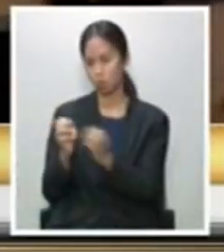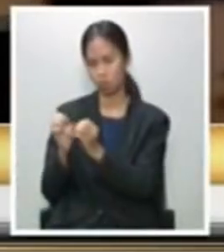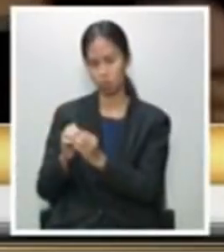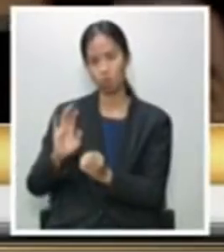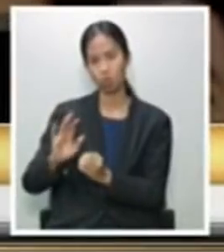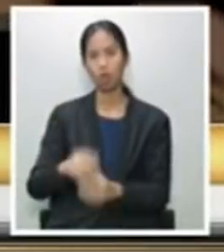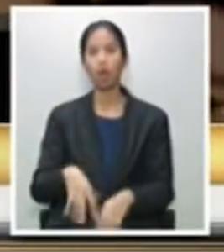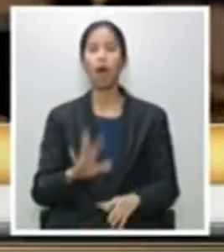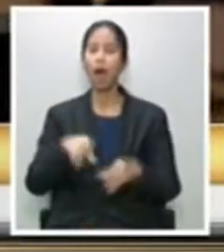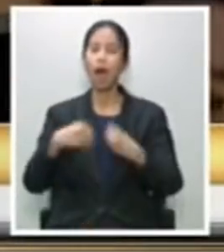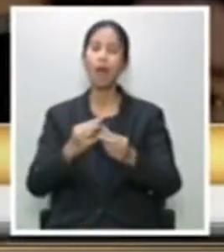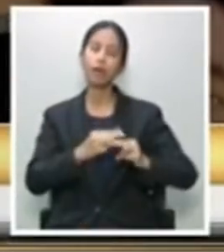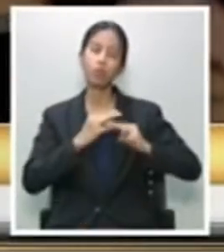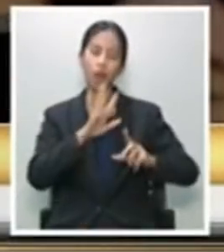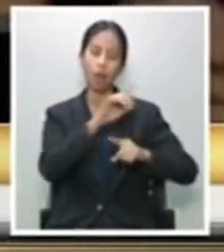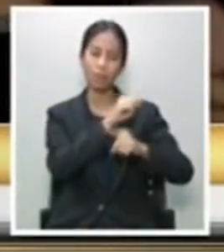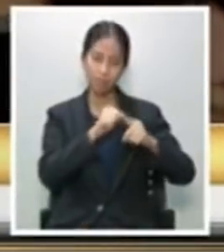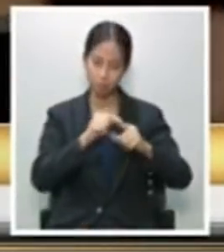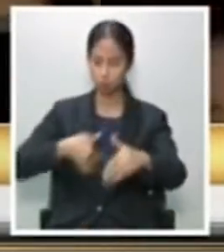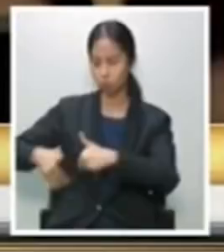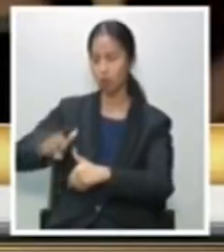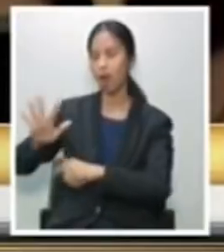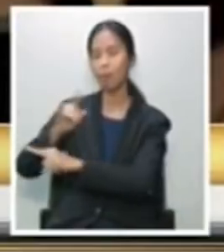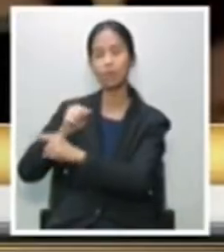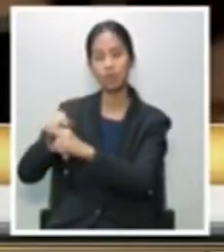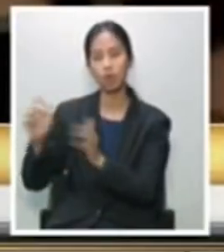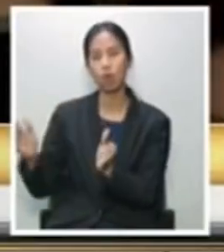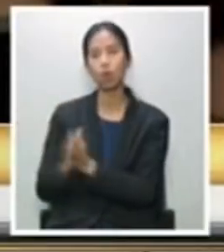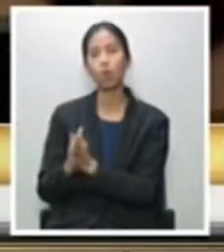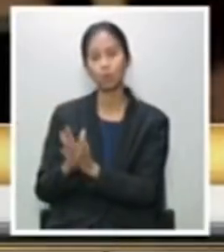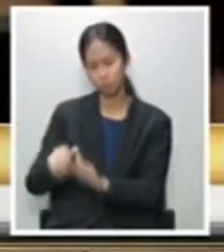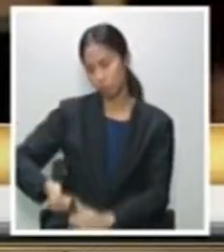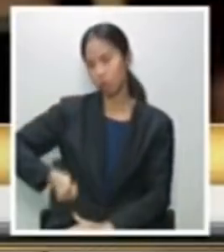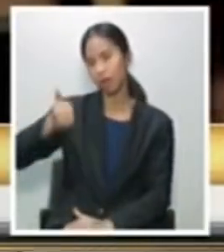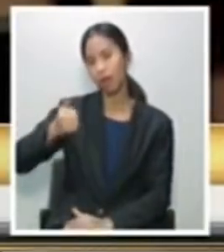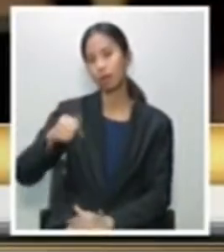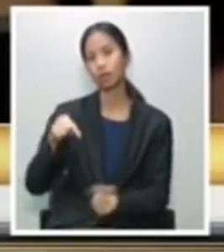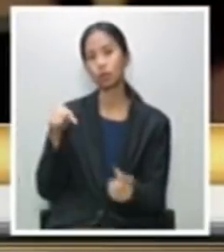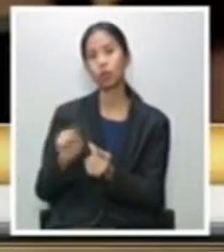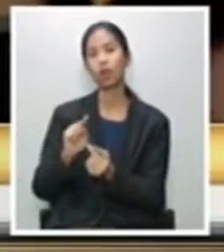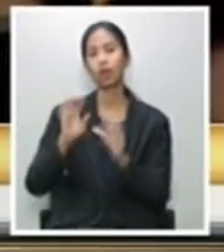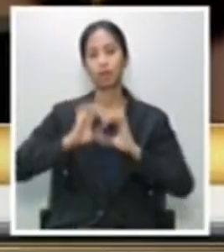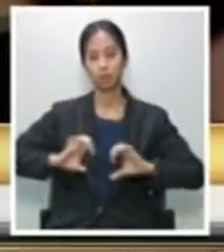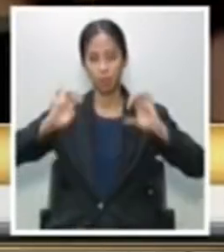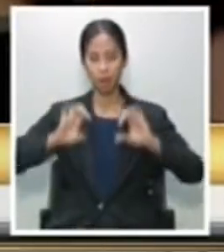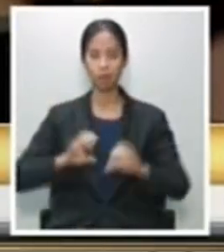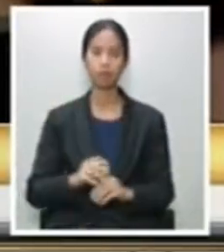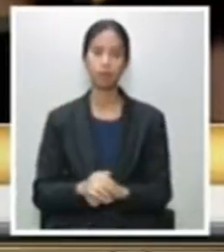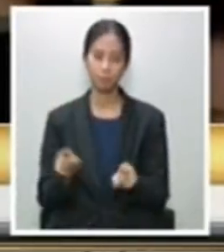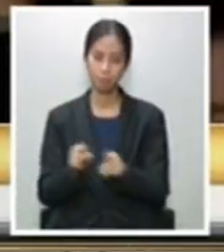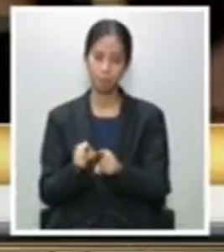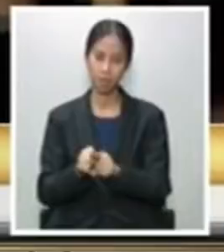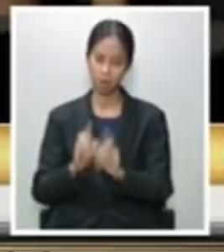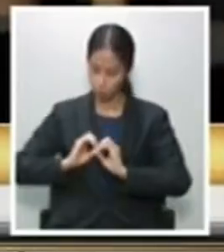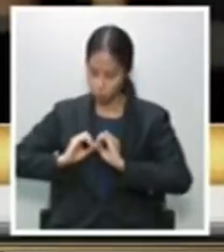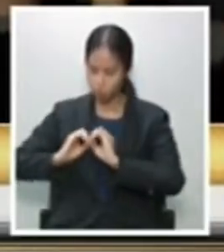เอกชน 5% เป็นของชุมชนอีกสัก 5% รวมกันก็จะได้สิ่งที่รัฐบาลได้เป็นการปลูกค